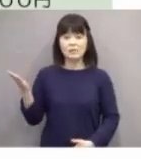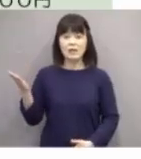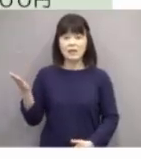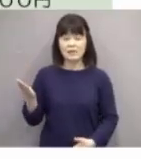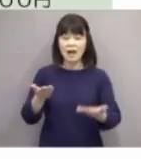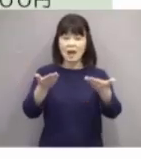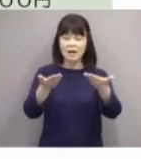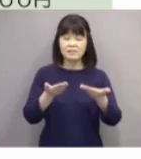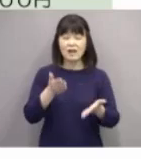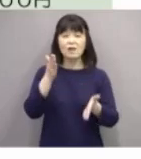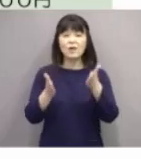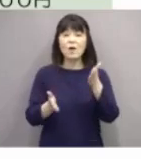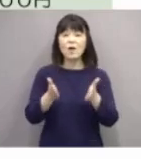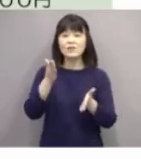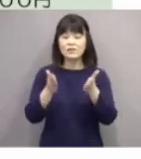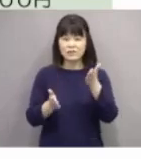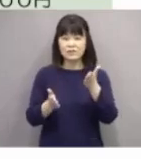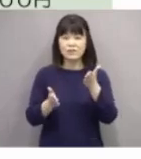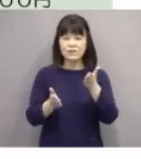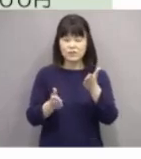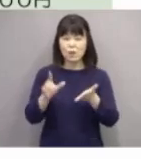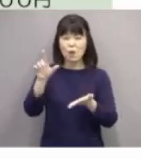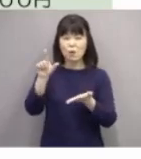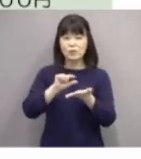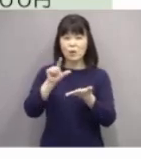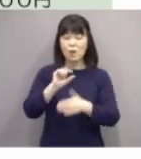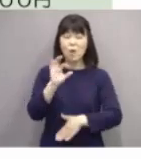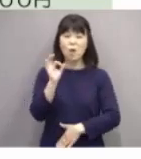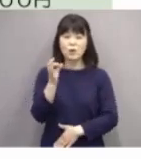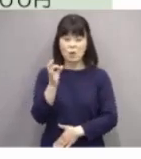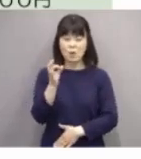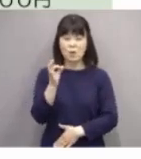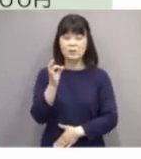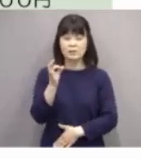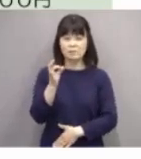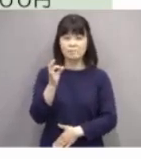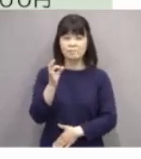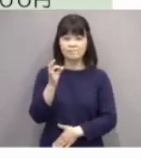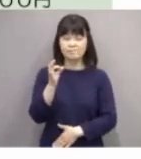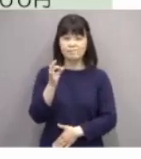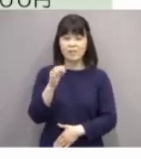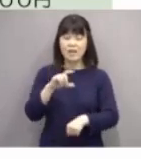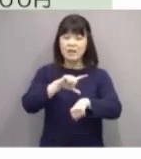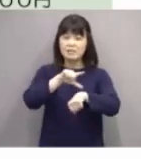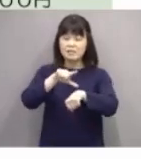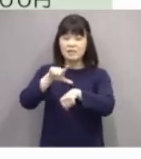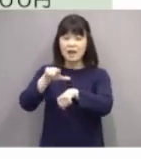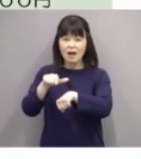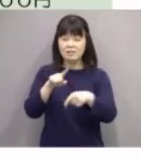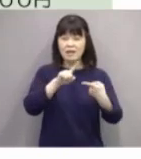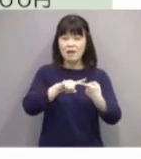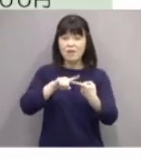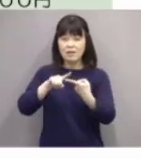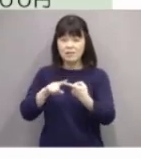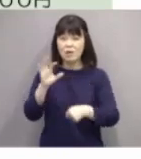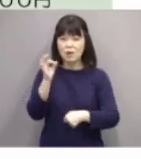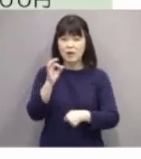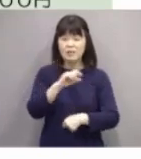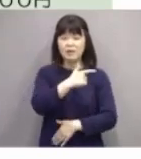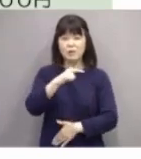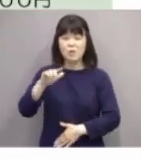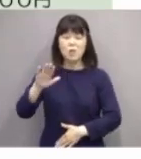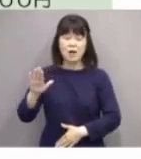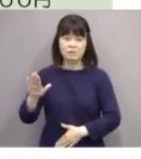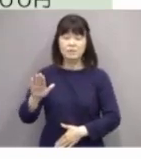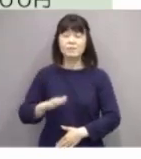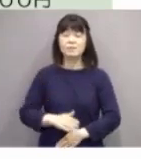こちらが預かり保育の1回あたりの利用料を示した表になります。利用される時間帯によって料金が異な